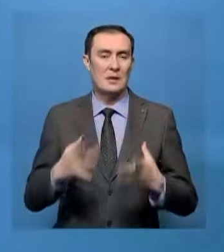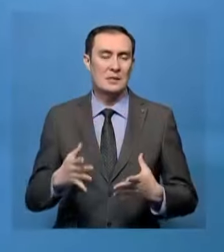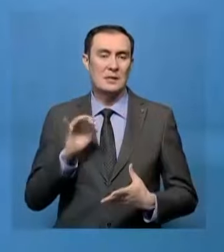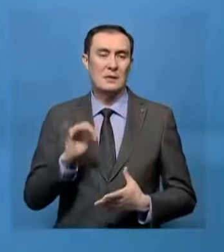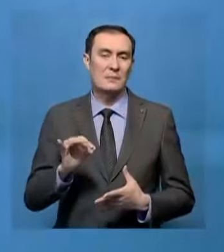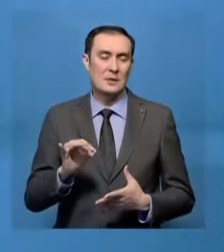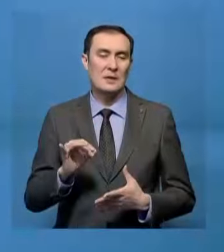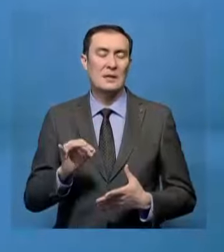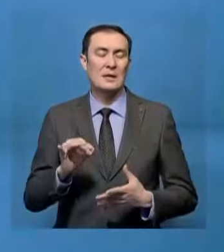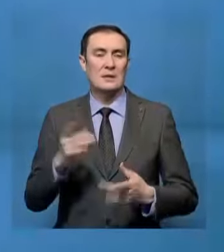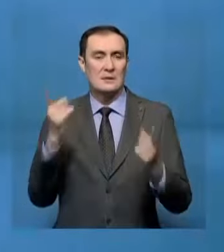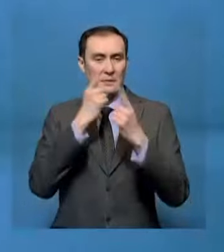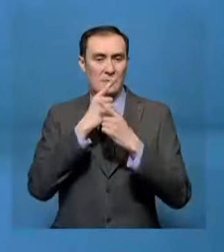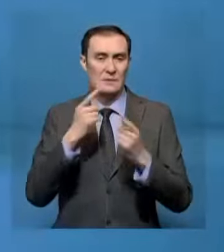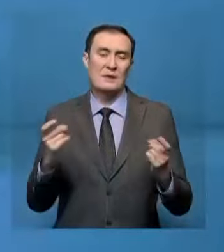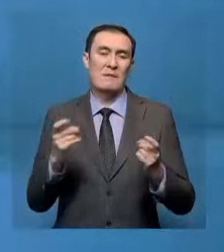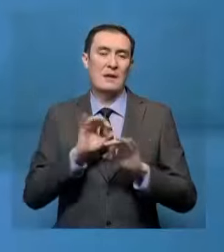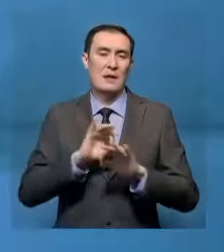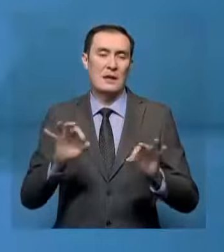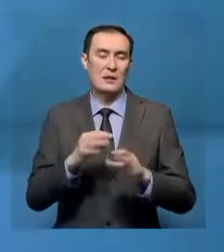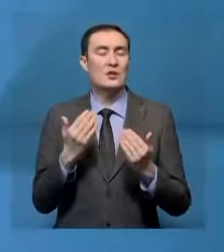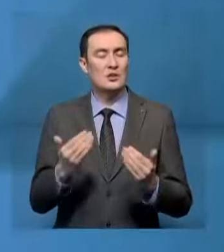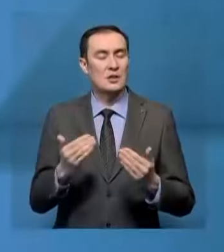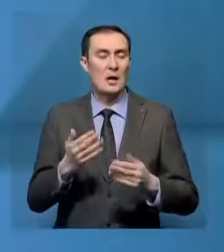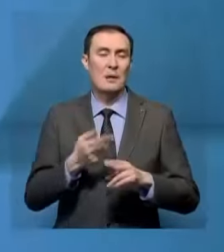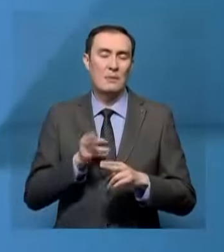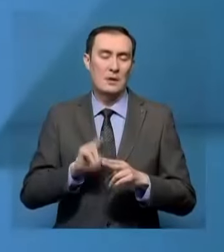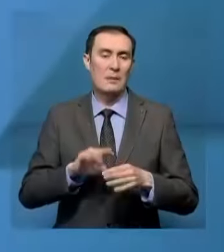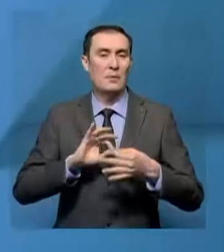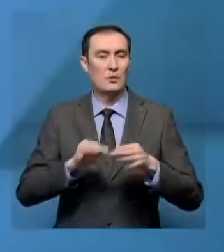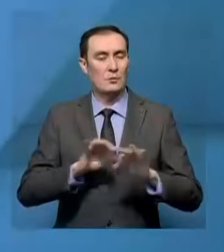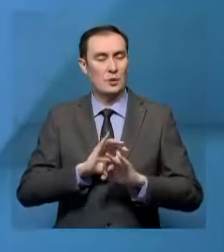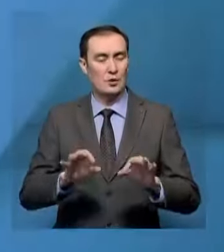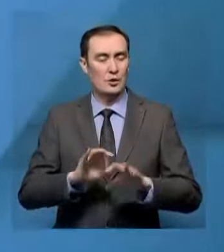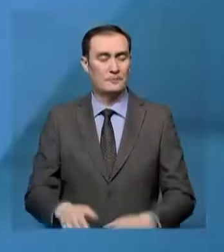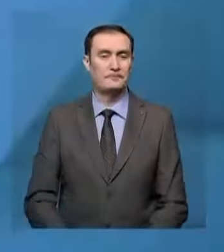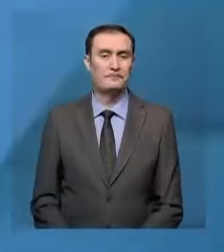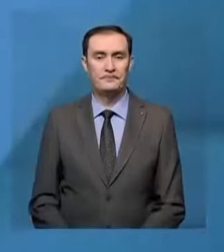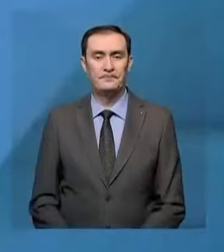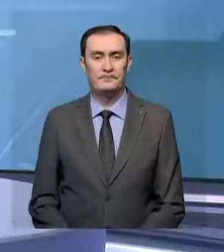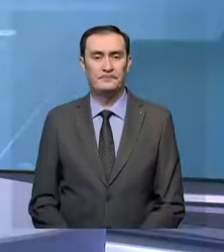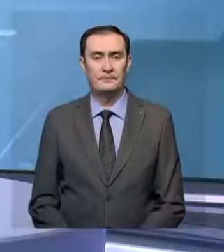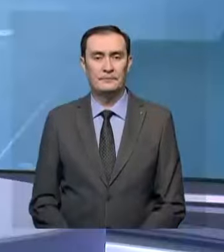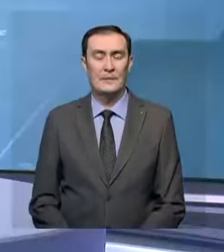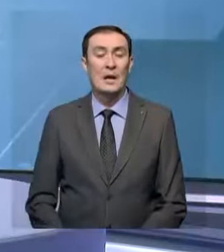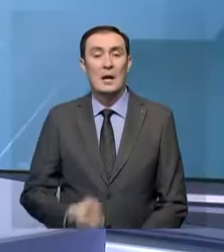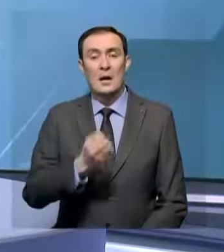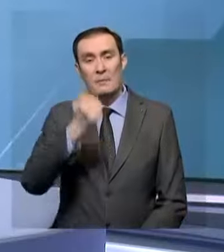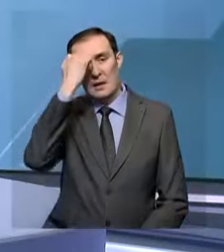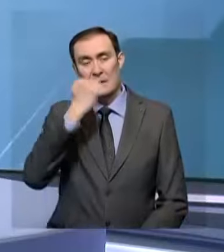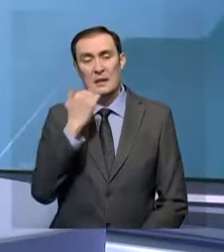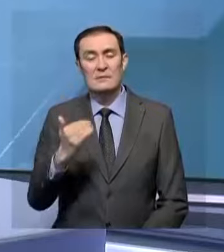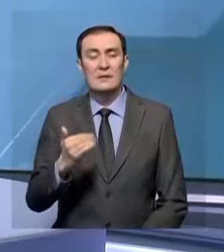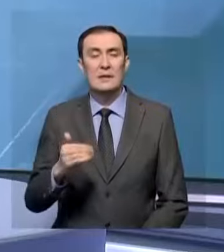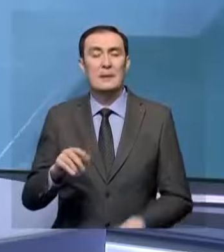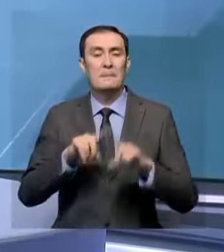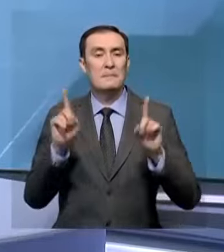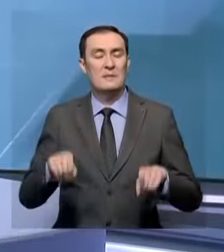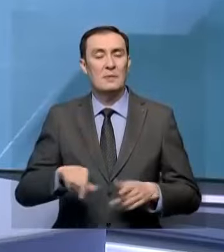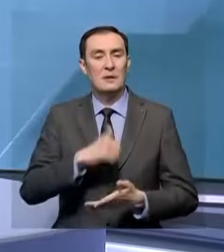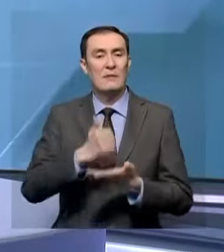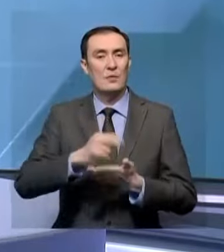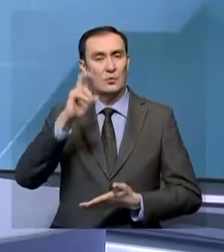и сделал ряд заявлений. У Динары Жанбатыровой чуть позже будут все подробности. Благодарственные письма от